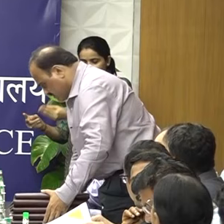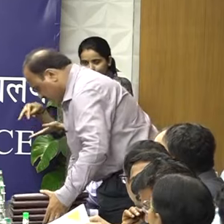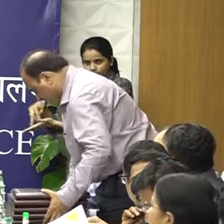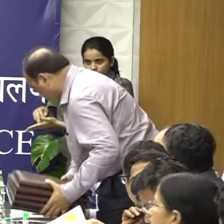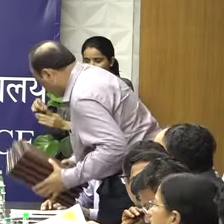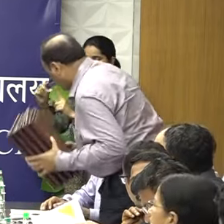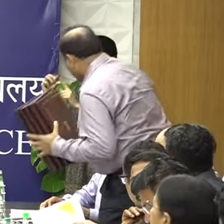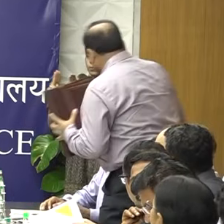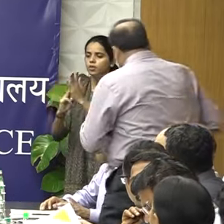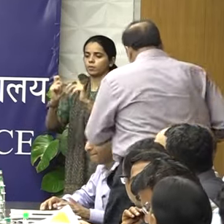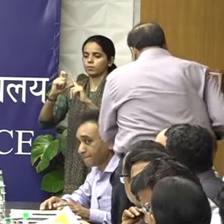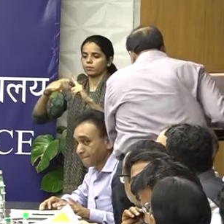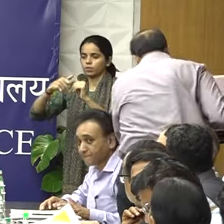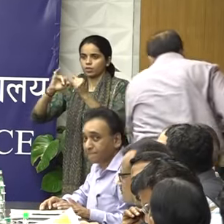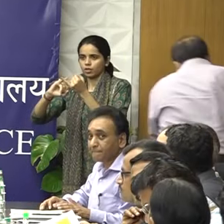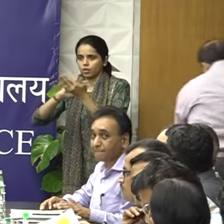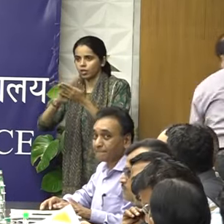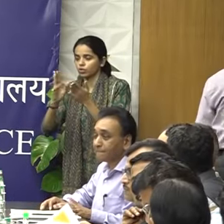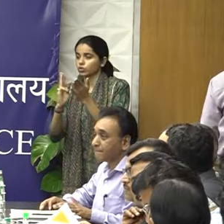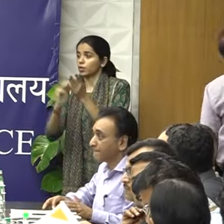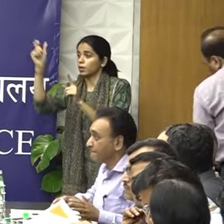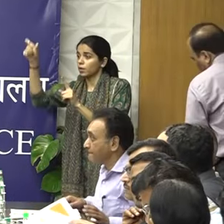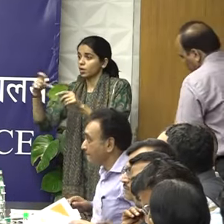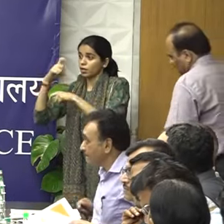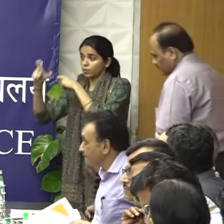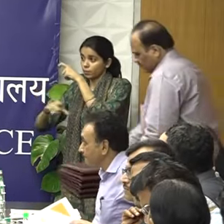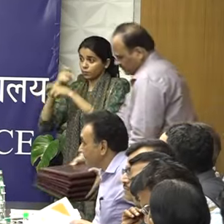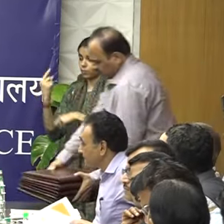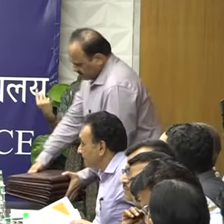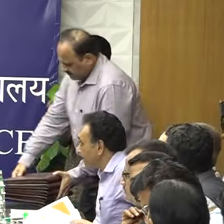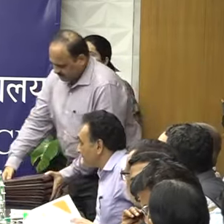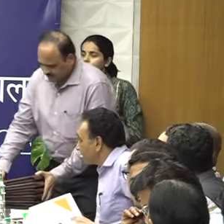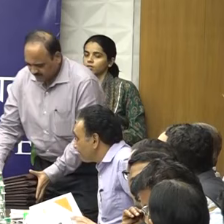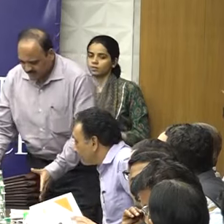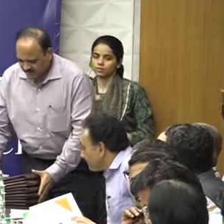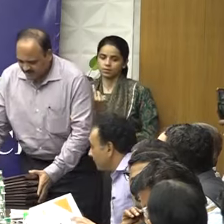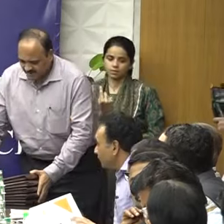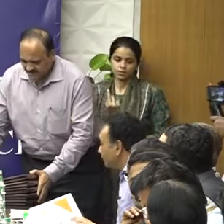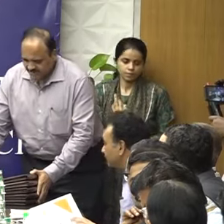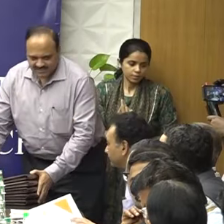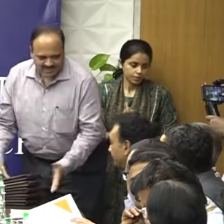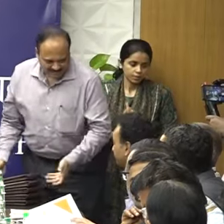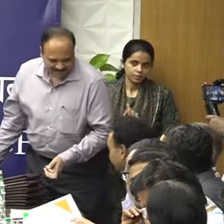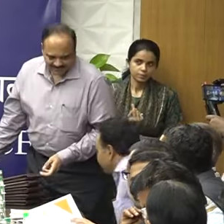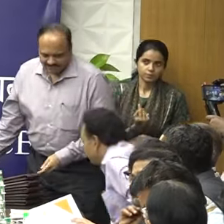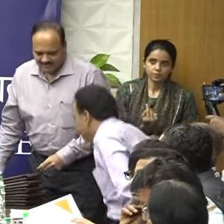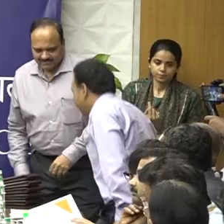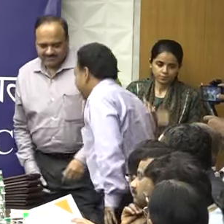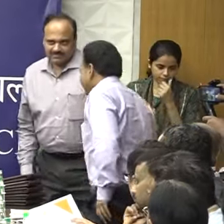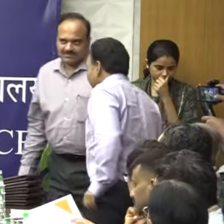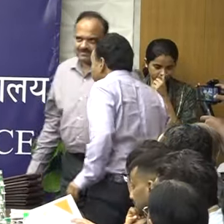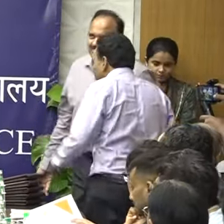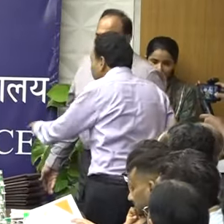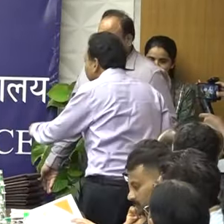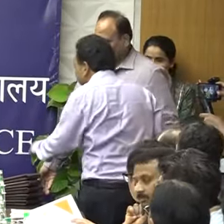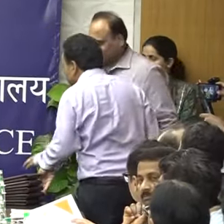तथा PM दक्ष रोजगार सेतु के तहत समझौता ज्ञापन श्रेणी में सर्वप्रथम हम आमंत्रण देंगे वॉल्वो ग्रुप इंडिया प्राइवेट लिमिटेड, एक विश्व